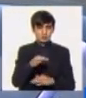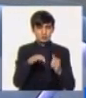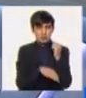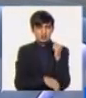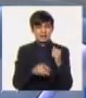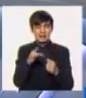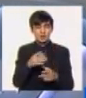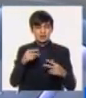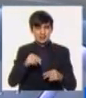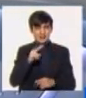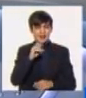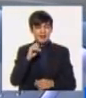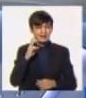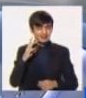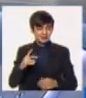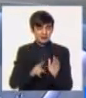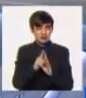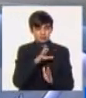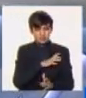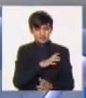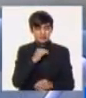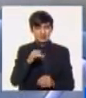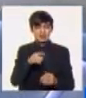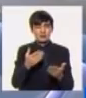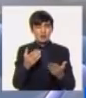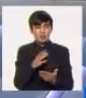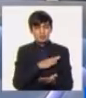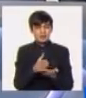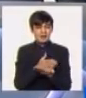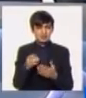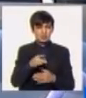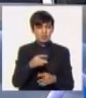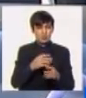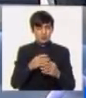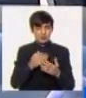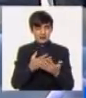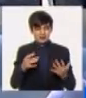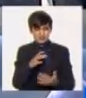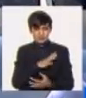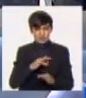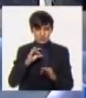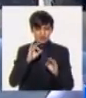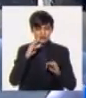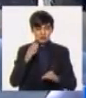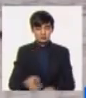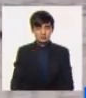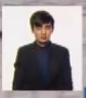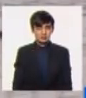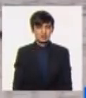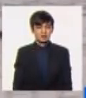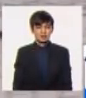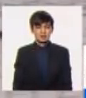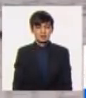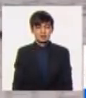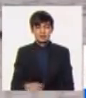последним регионом, где ввели карантин. Чем отличаются ограничительные меры в разных областях страны, расскажут мои коллеги.